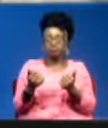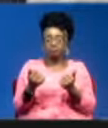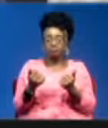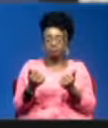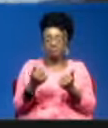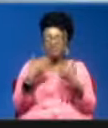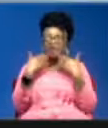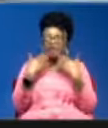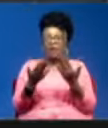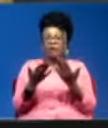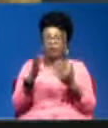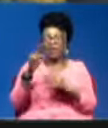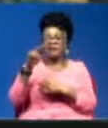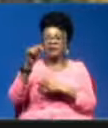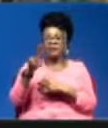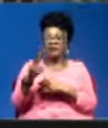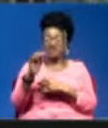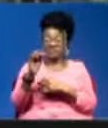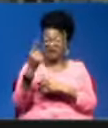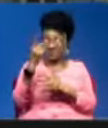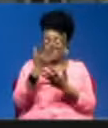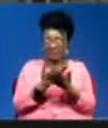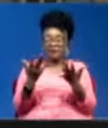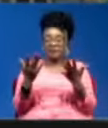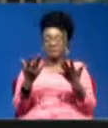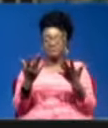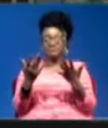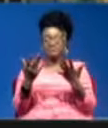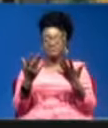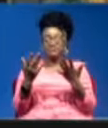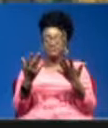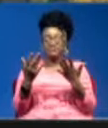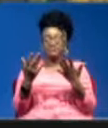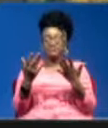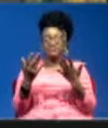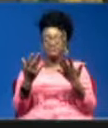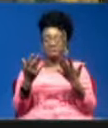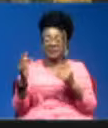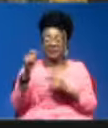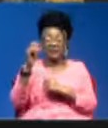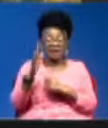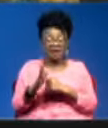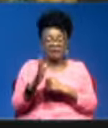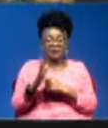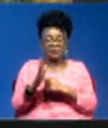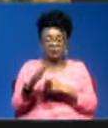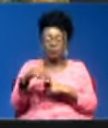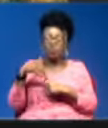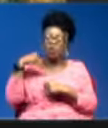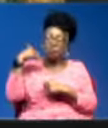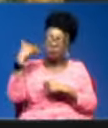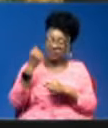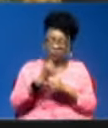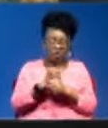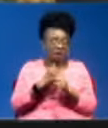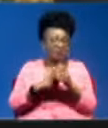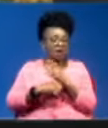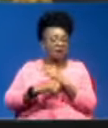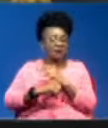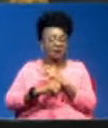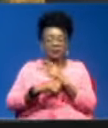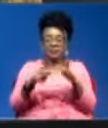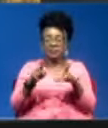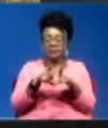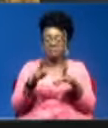sana NTV. Kitu ya kwanza tukisema wa Kenya ni wakimbiaji wa Kenya ni watu wanakuanga na bidii sana, na pia kwa